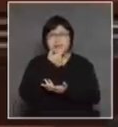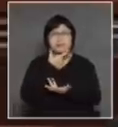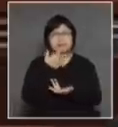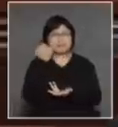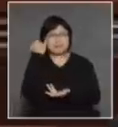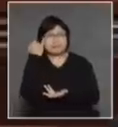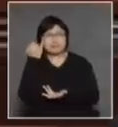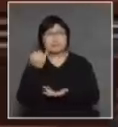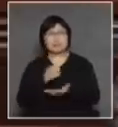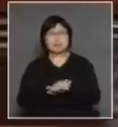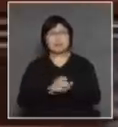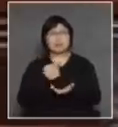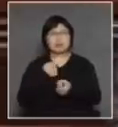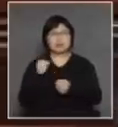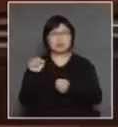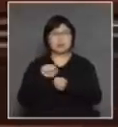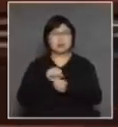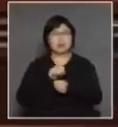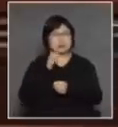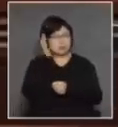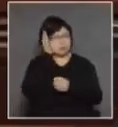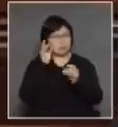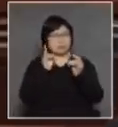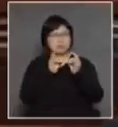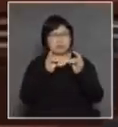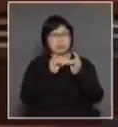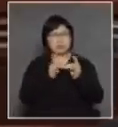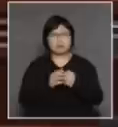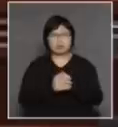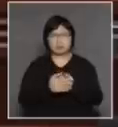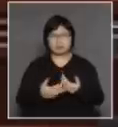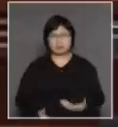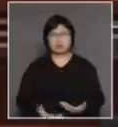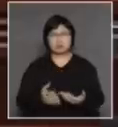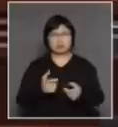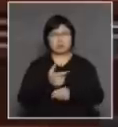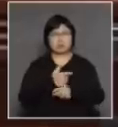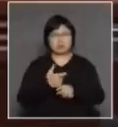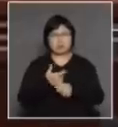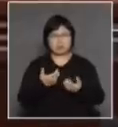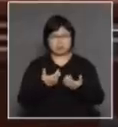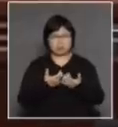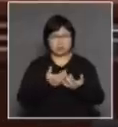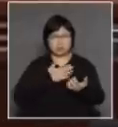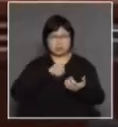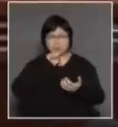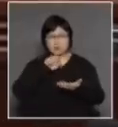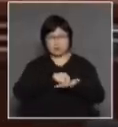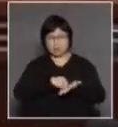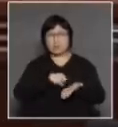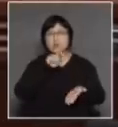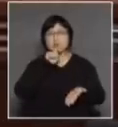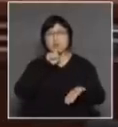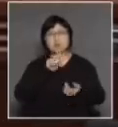就係所謂要增加宿位嘅問題。主席今年嘅財政預算案都有講噶嚇，不過